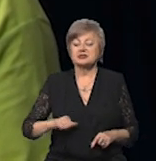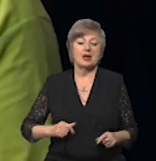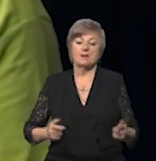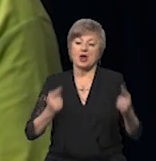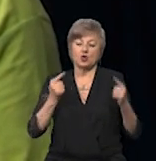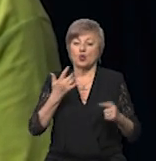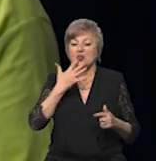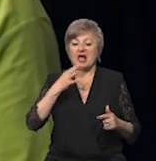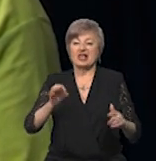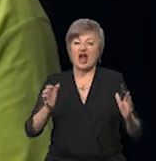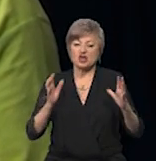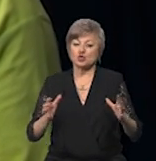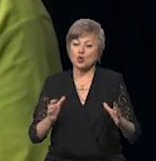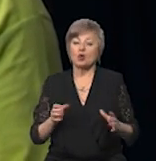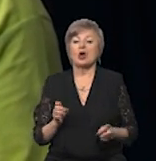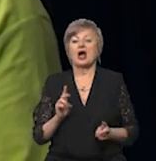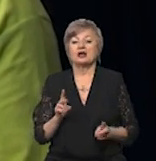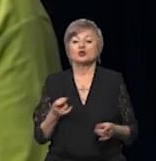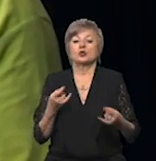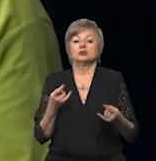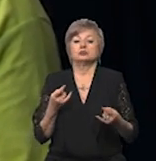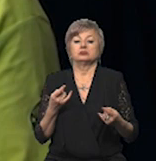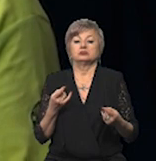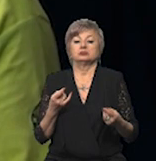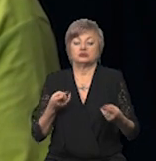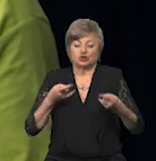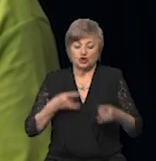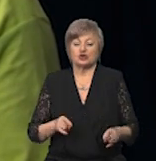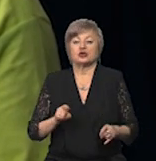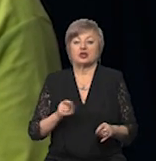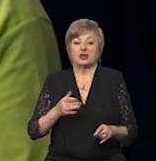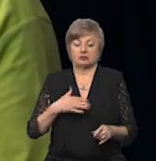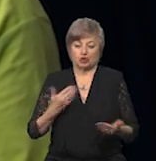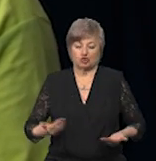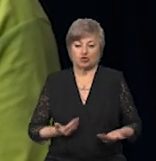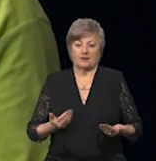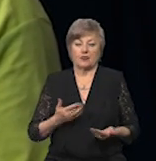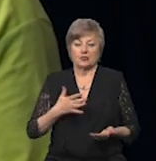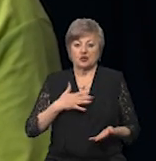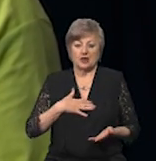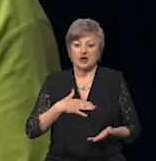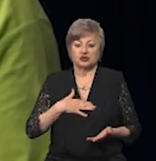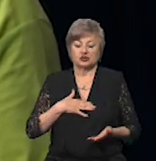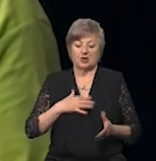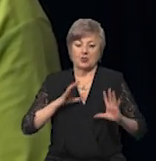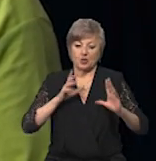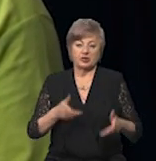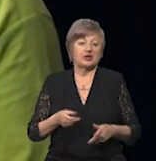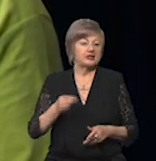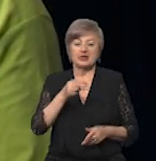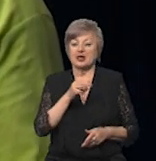яйцо, коли-небудь знесено живою істотою на нашій планеті. Навіть динозаври, а вони ж